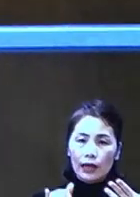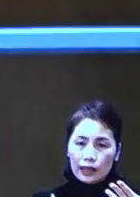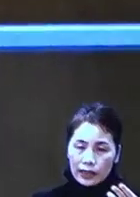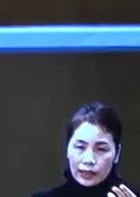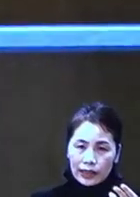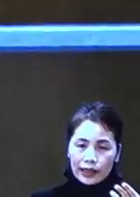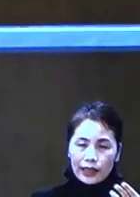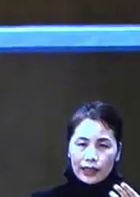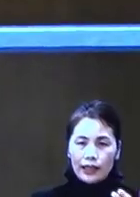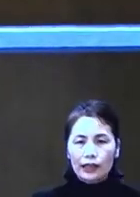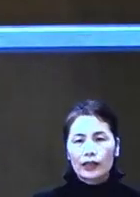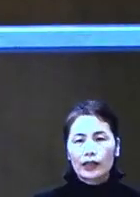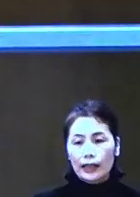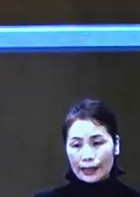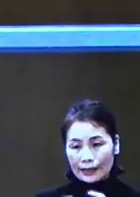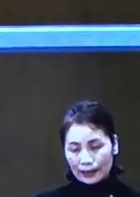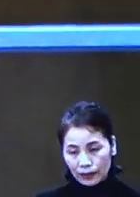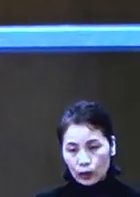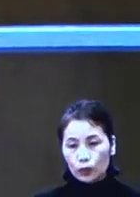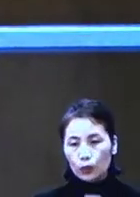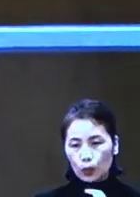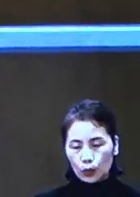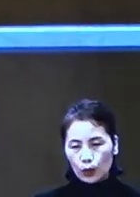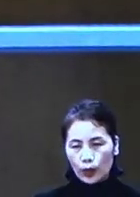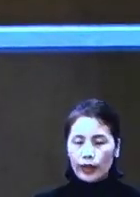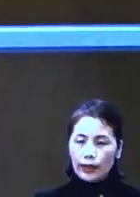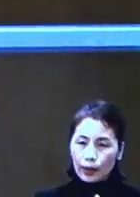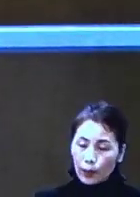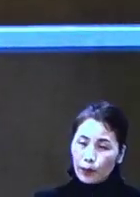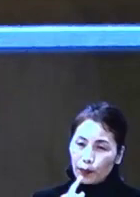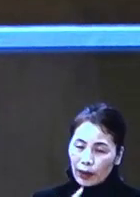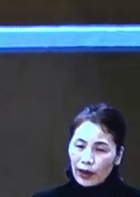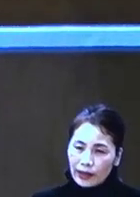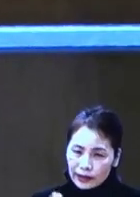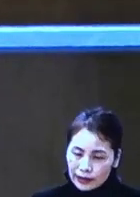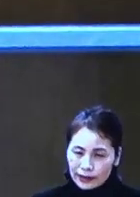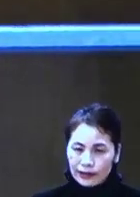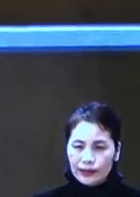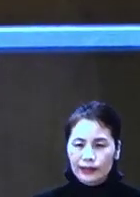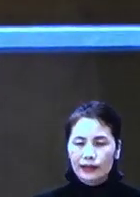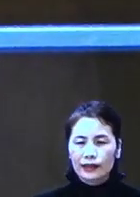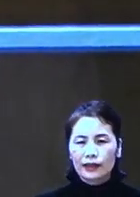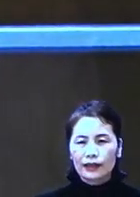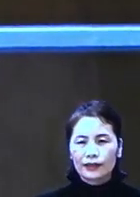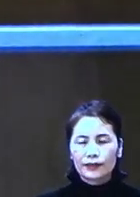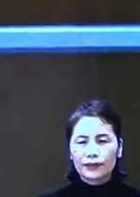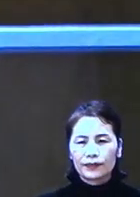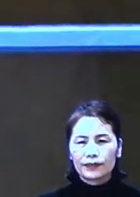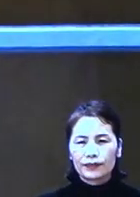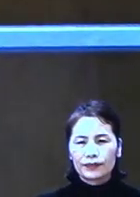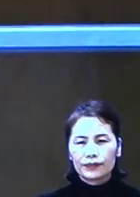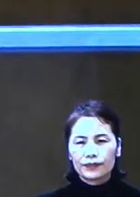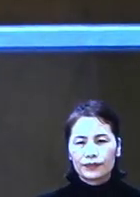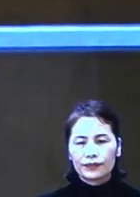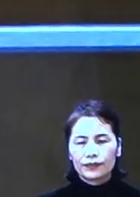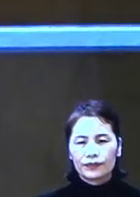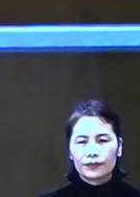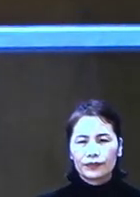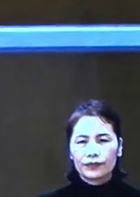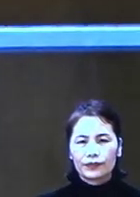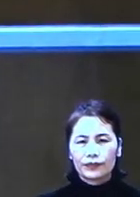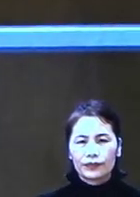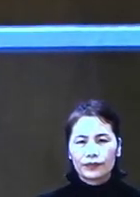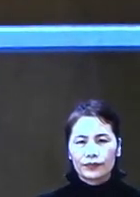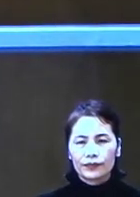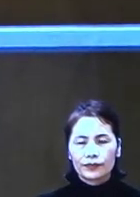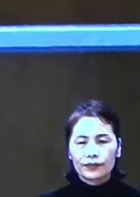강조하면서 그 소통의 대상이 자당 국회의원에 국한될 줄은 전혀 몰랐습니다. 연초 시군